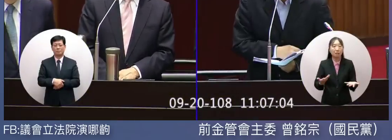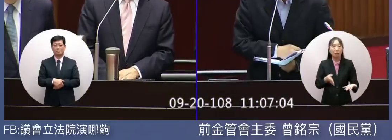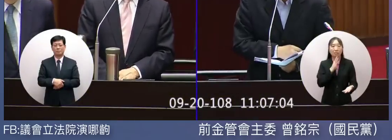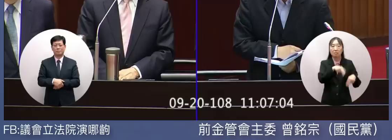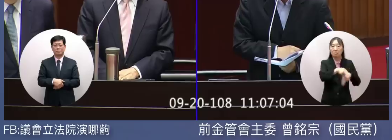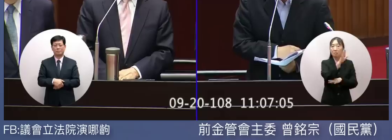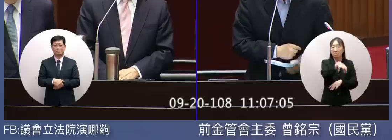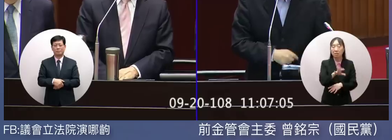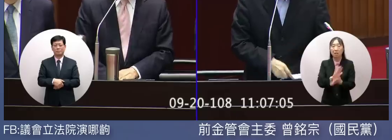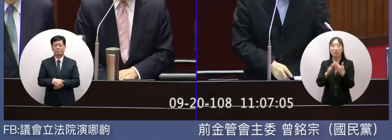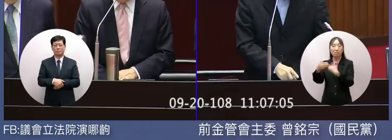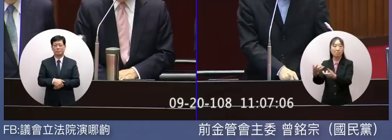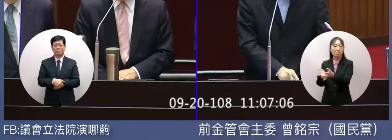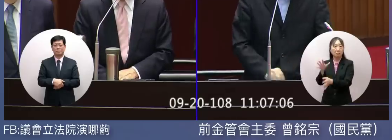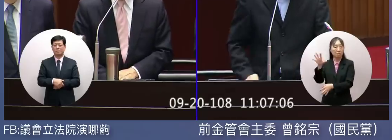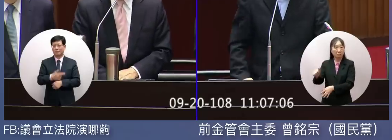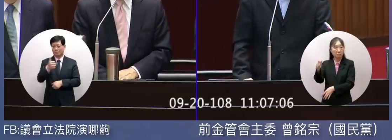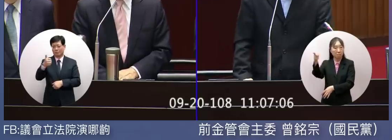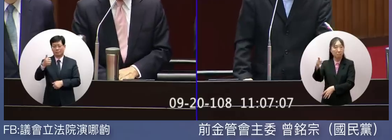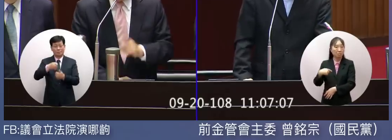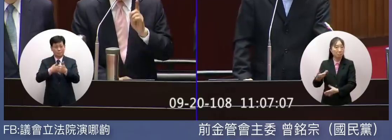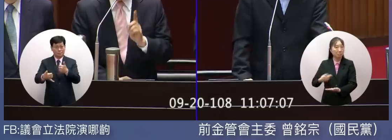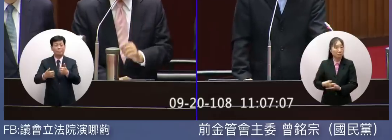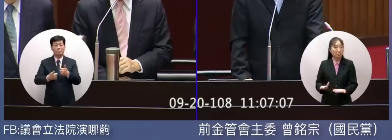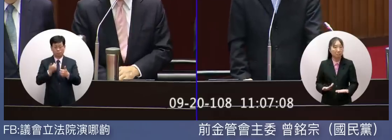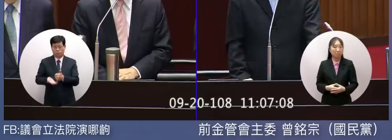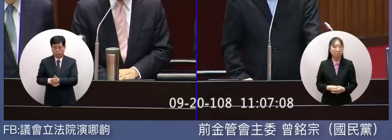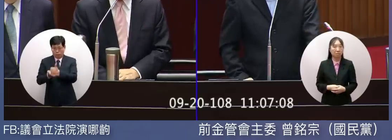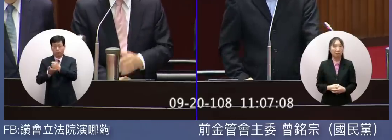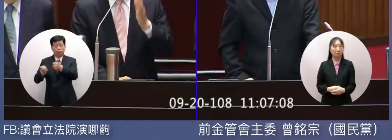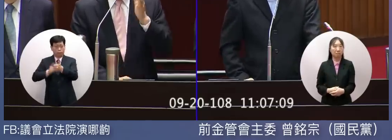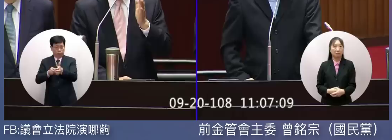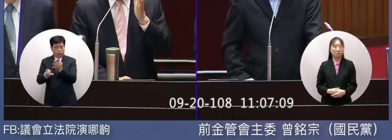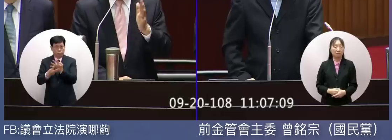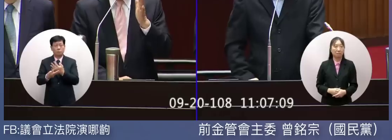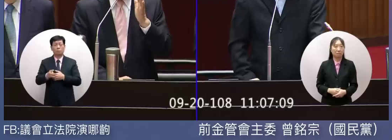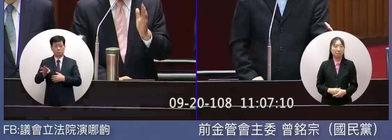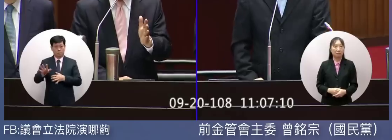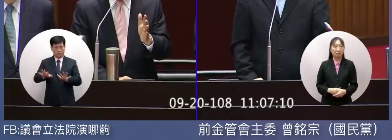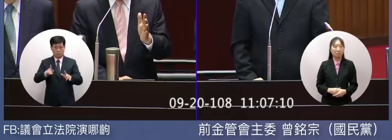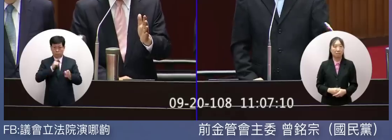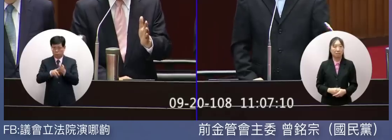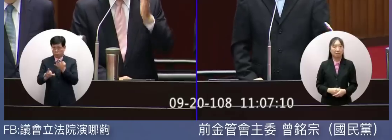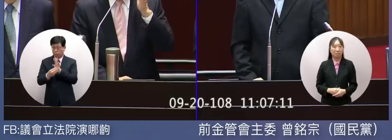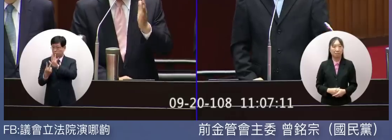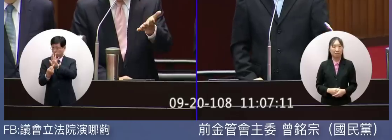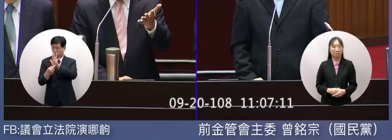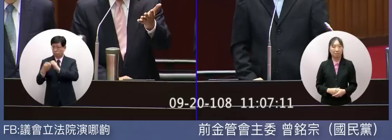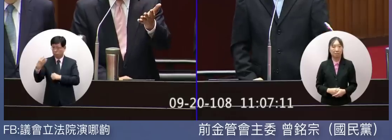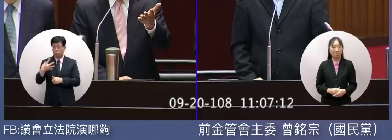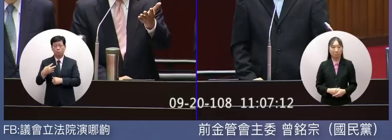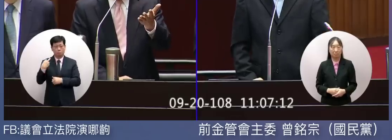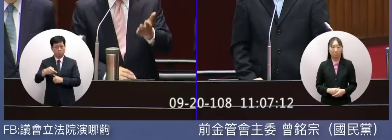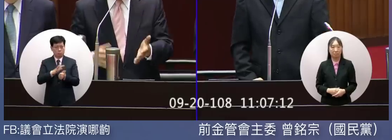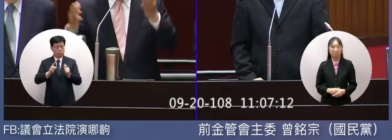交通部林部长要？ 这个很谢谢委员，我很尊重委员专业，所以委员从专业的角度，而